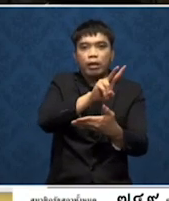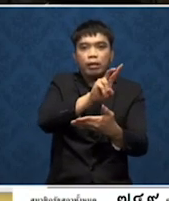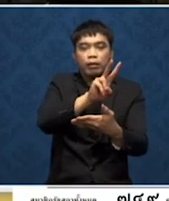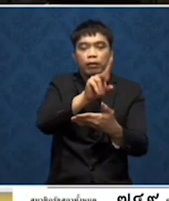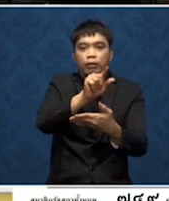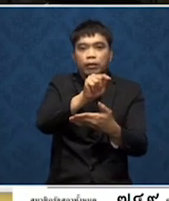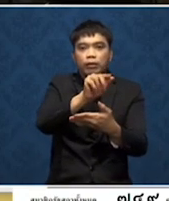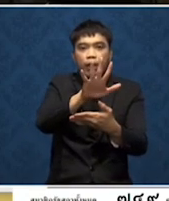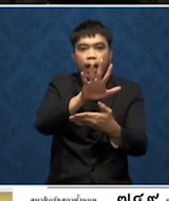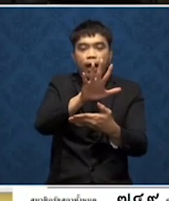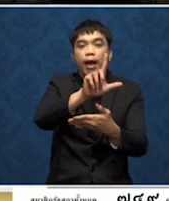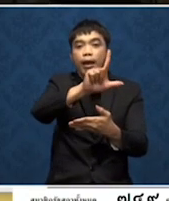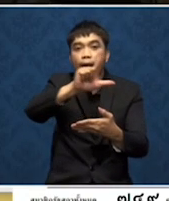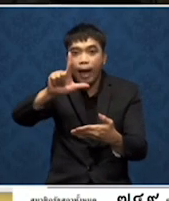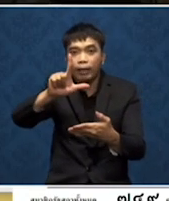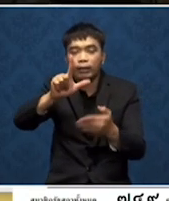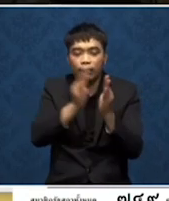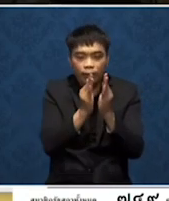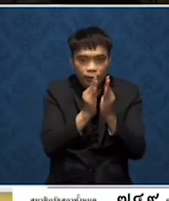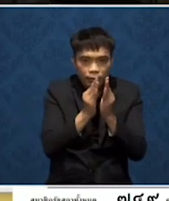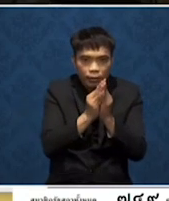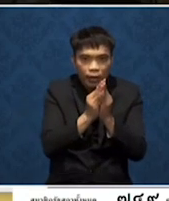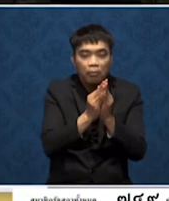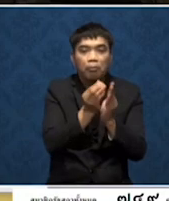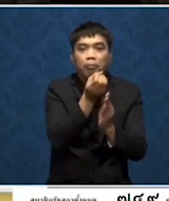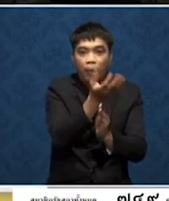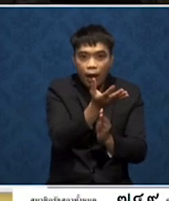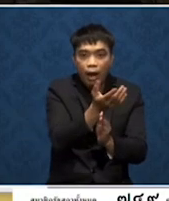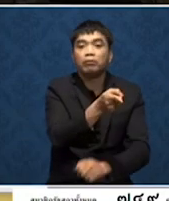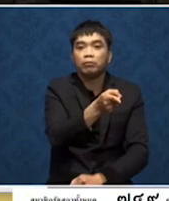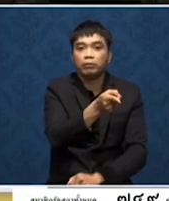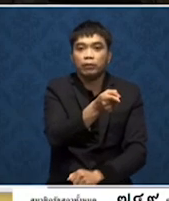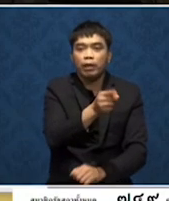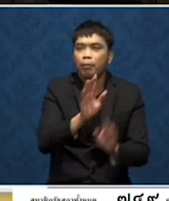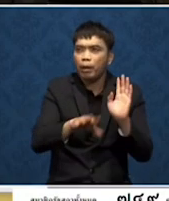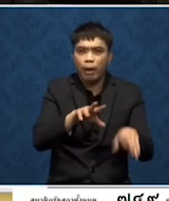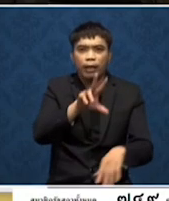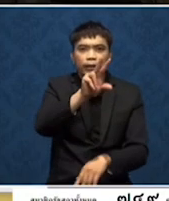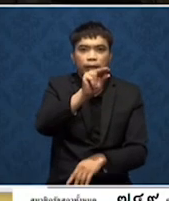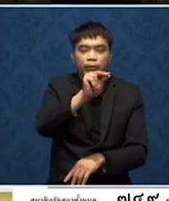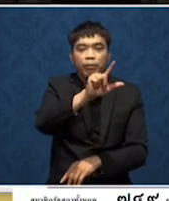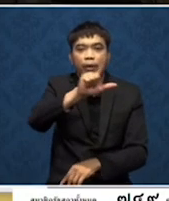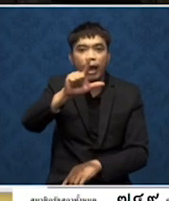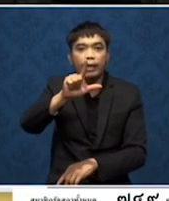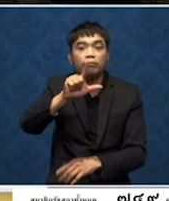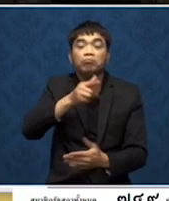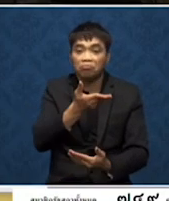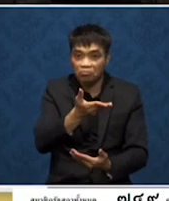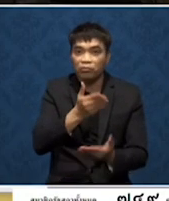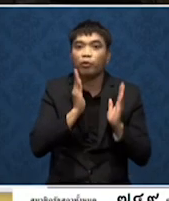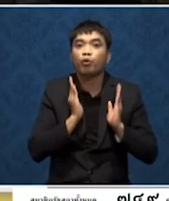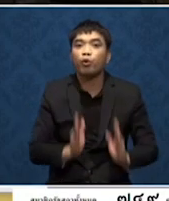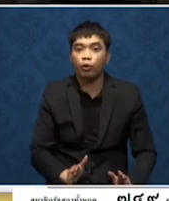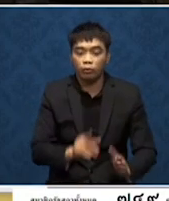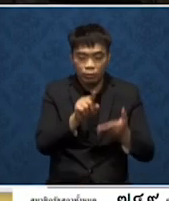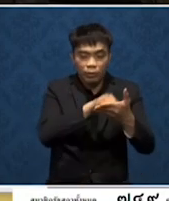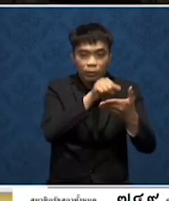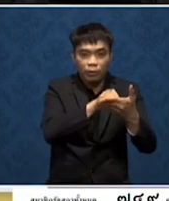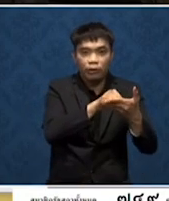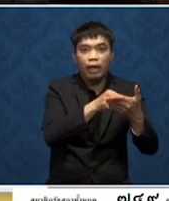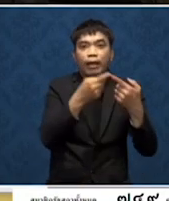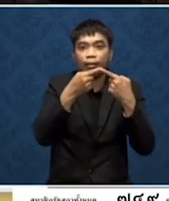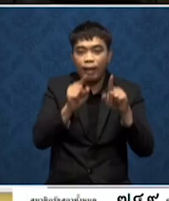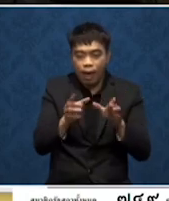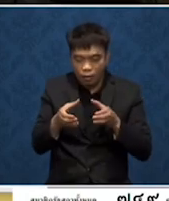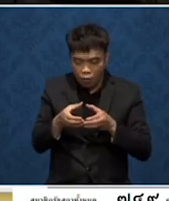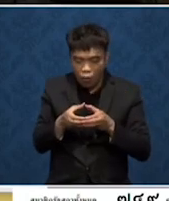ล้านเสียงรวมกันแล้วหรือ 30ล้านเสียงแต่พรรคก้าวไกล